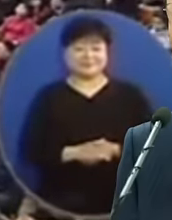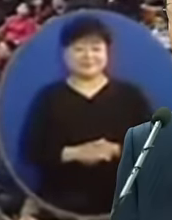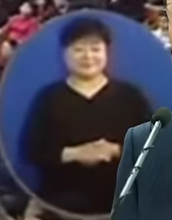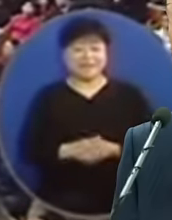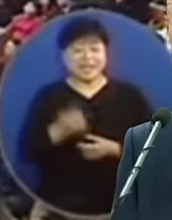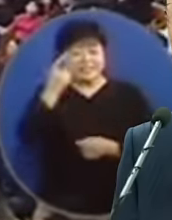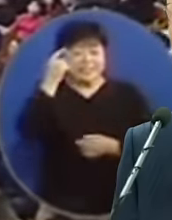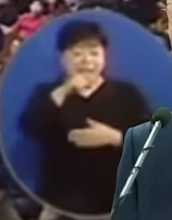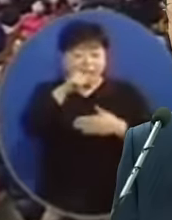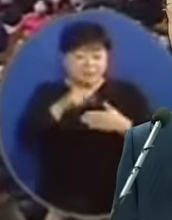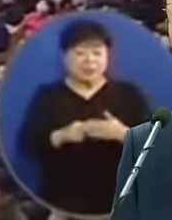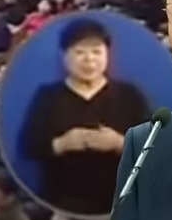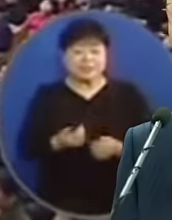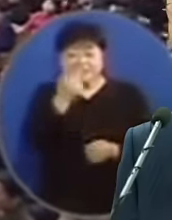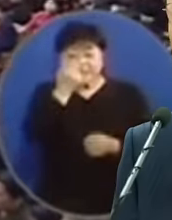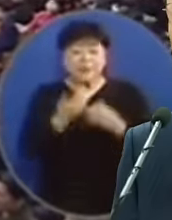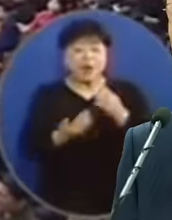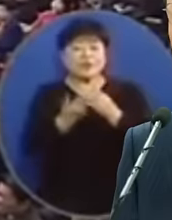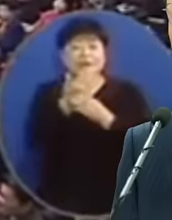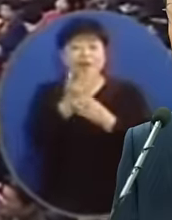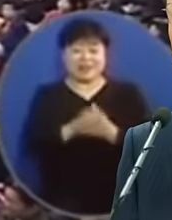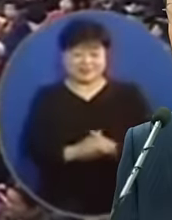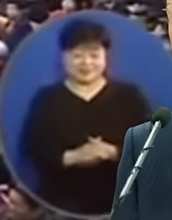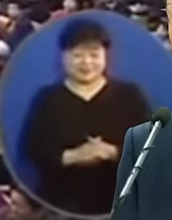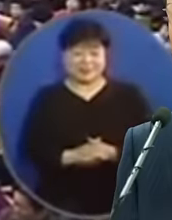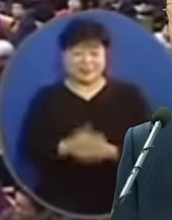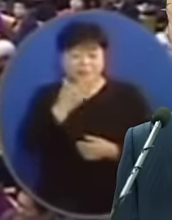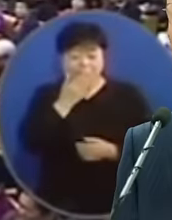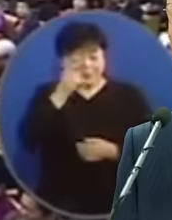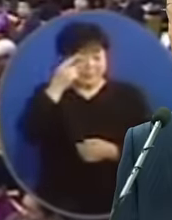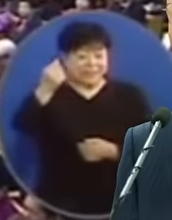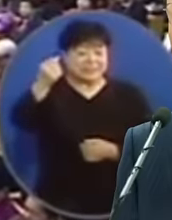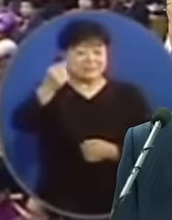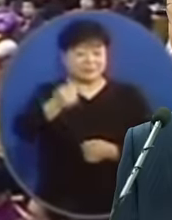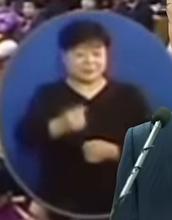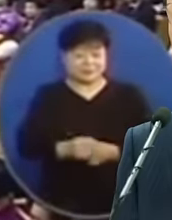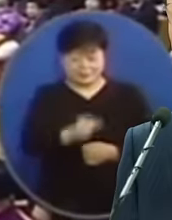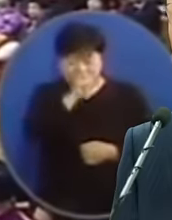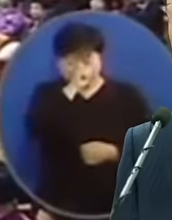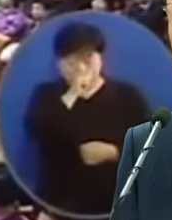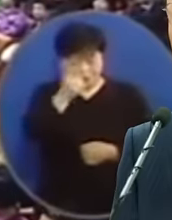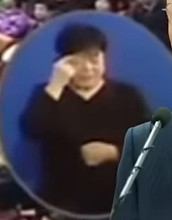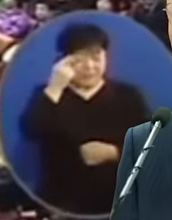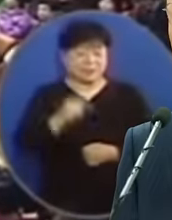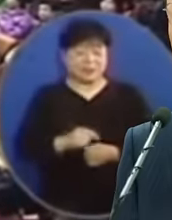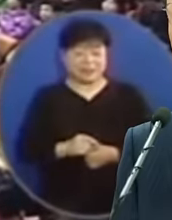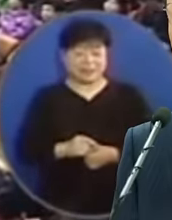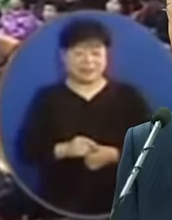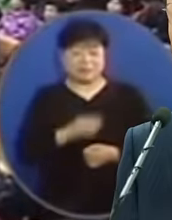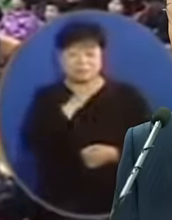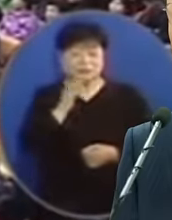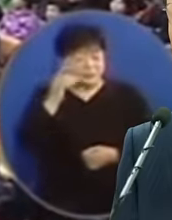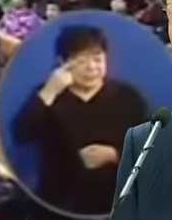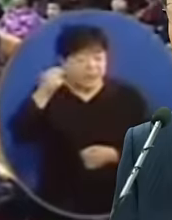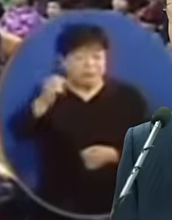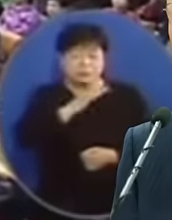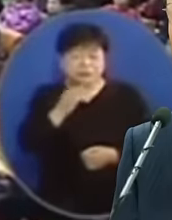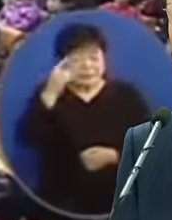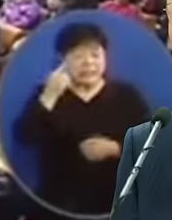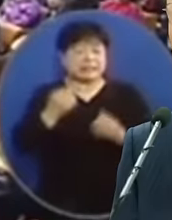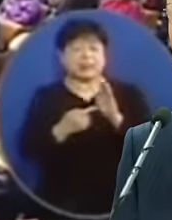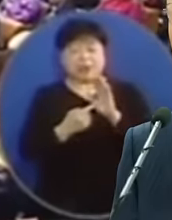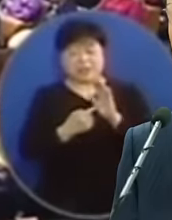생각 속에서 생명이 나와요. 긍정적인 생각을 하면 긍정적인 생명이 나오고 부정적인 생각을 하면 부정적인 생명이